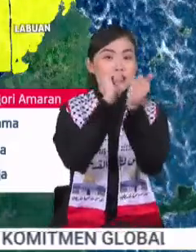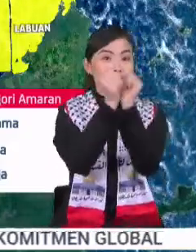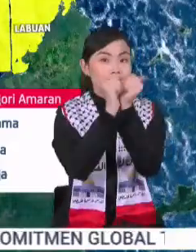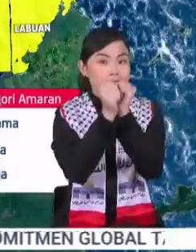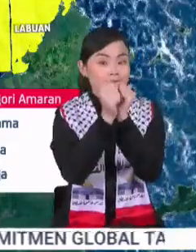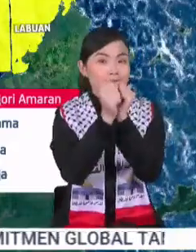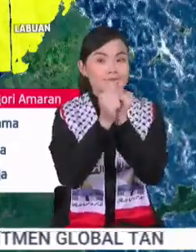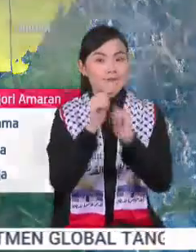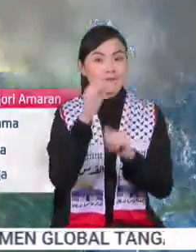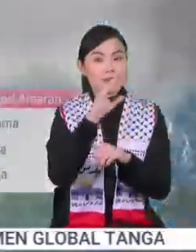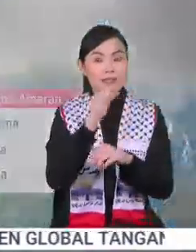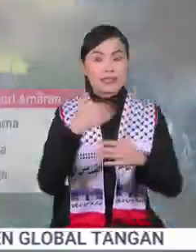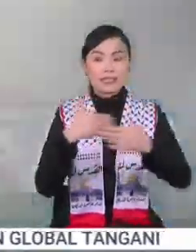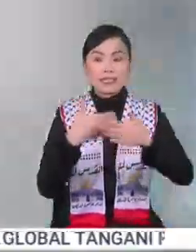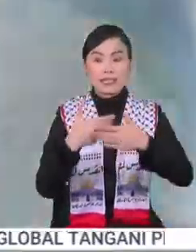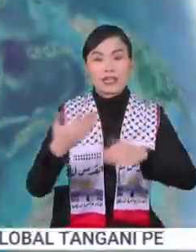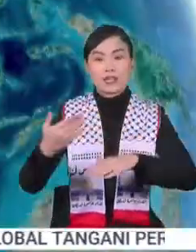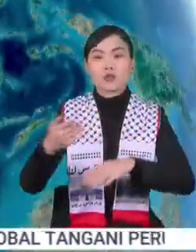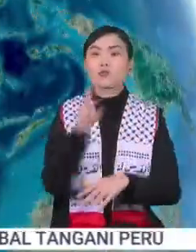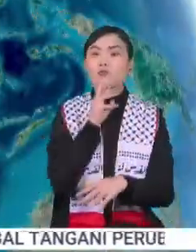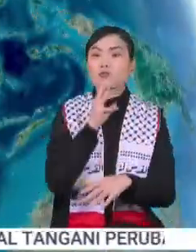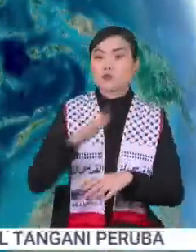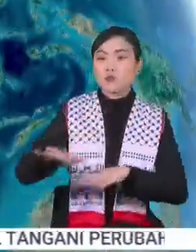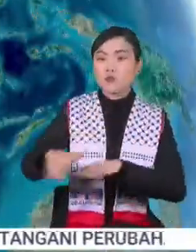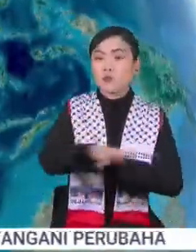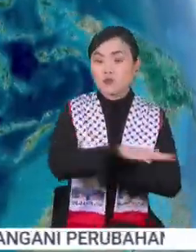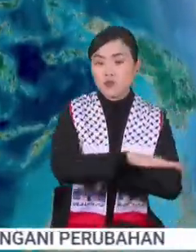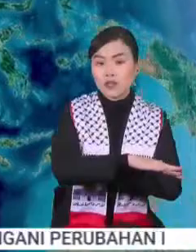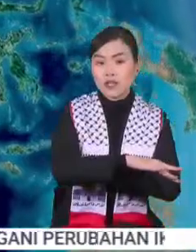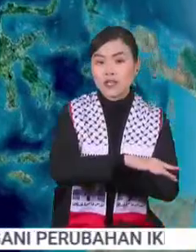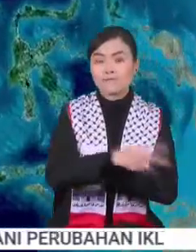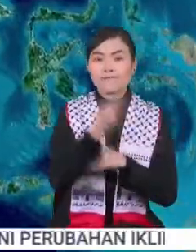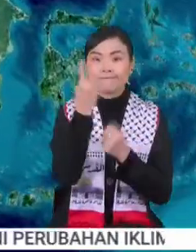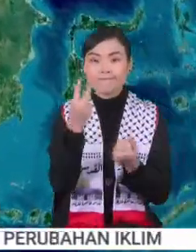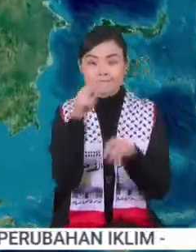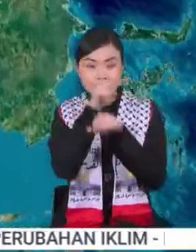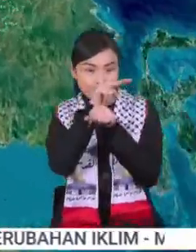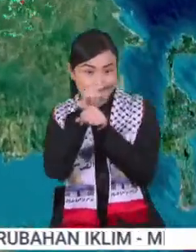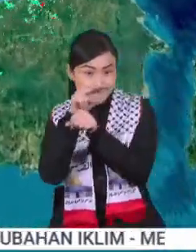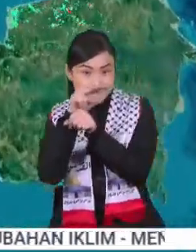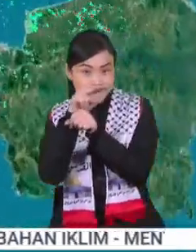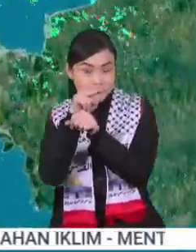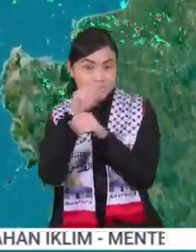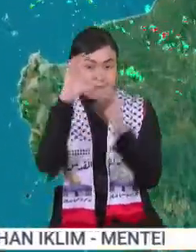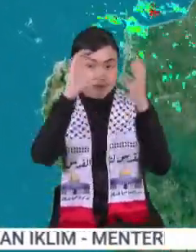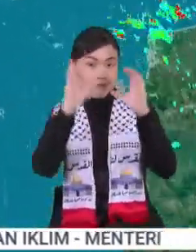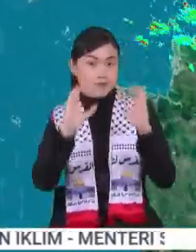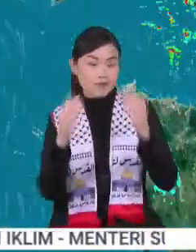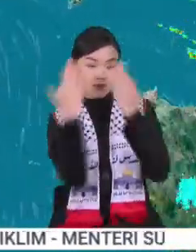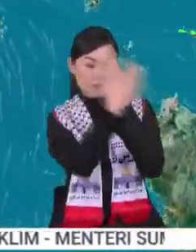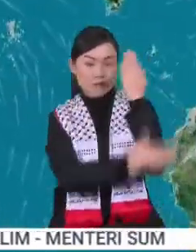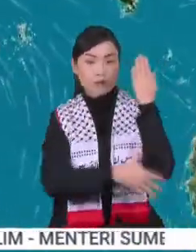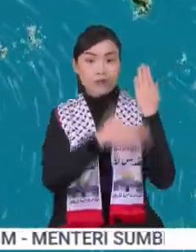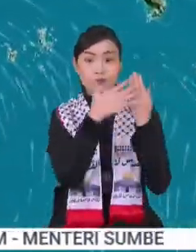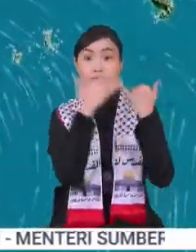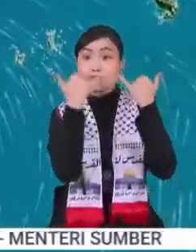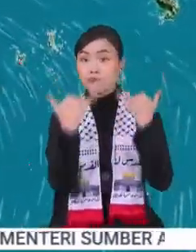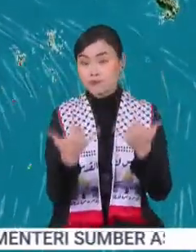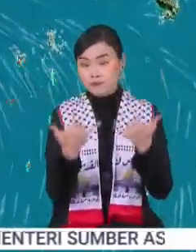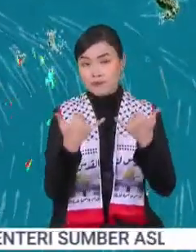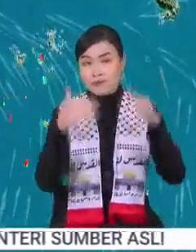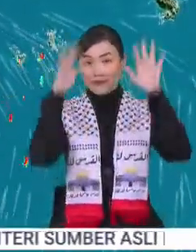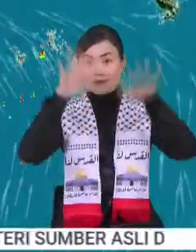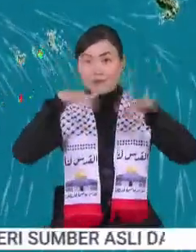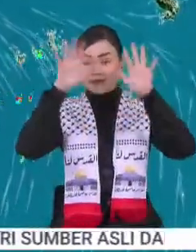rekreasi air marilah kita teruskan dengan tinjauan cuaca semasa bagi Semenanjung Malaysia pada ketika ini hujan